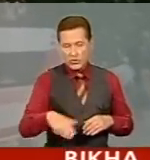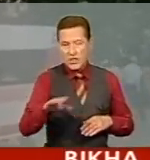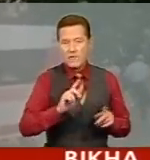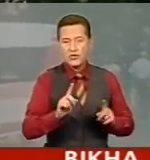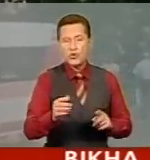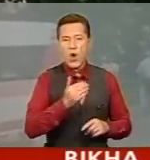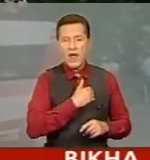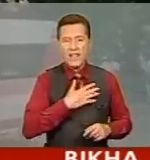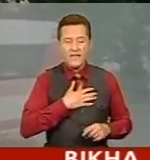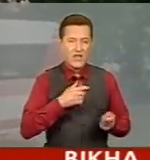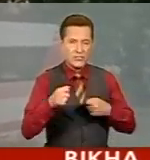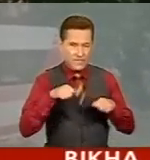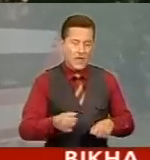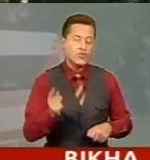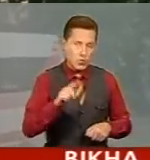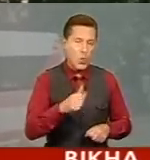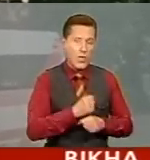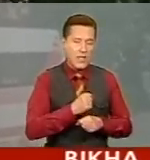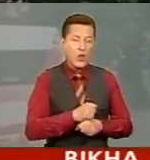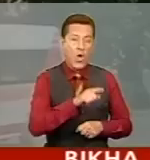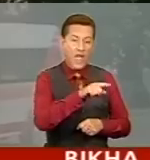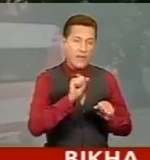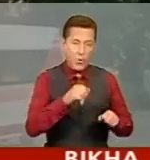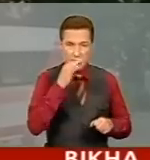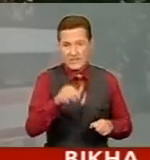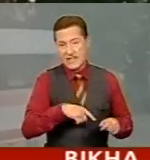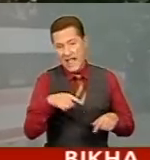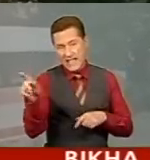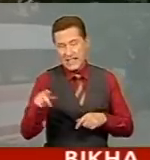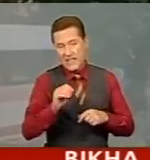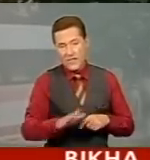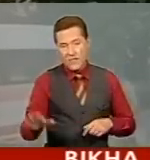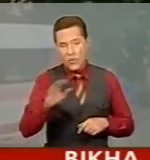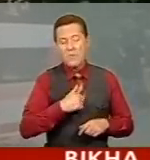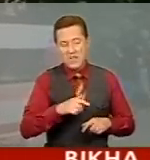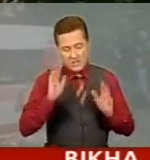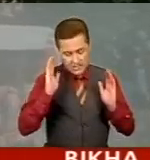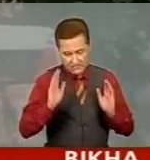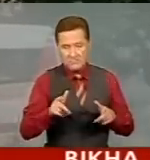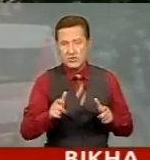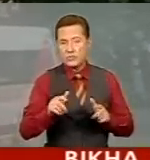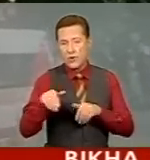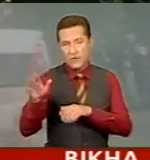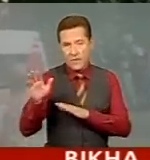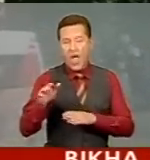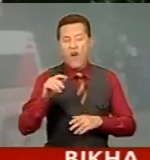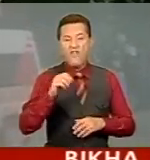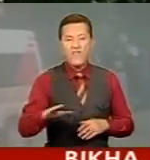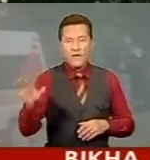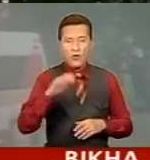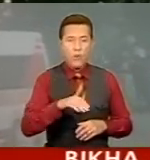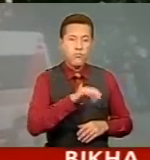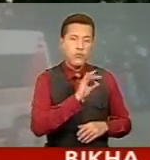нашей властью, то и делают. Они могут сказать, иди в Европу, наша власть идет в Европу. Путин скажет завтра, возвращайся назад,